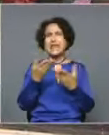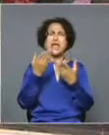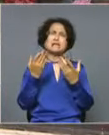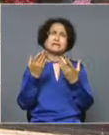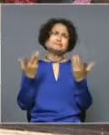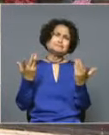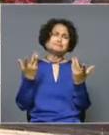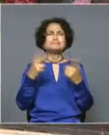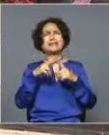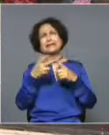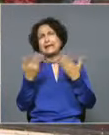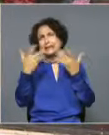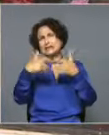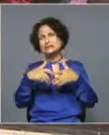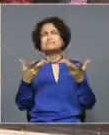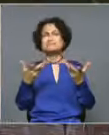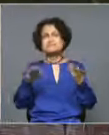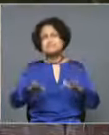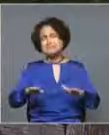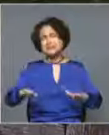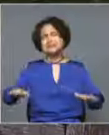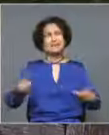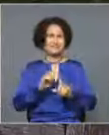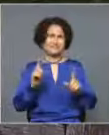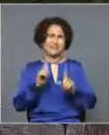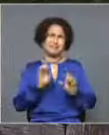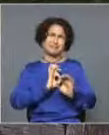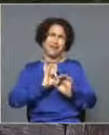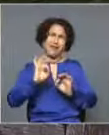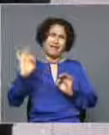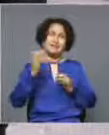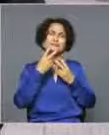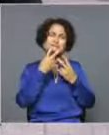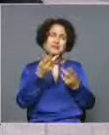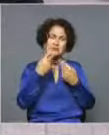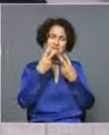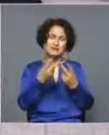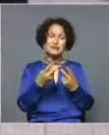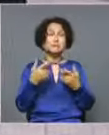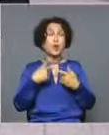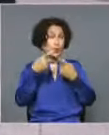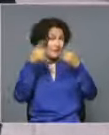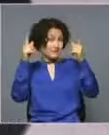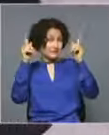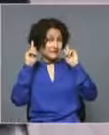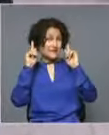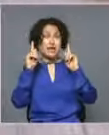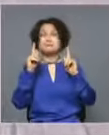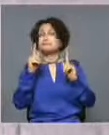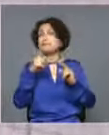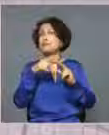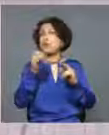си малките деца като че ли нямат навика да четат. Това се отишава. От Университета по